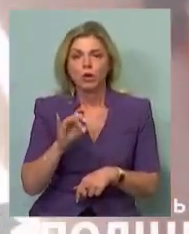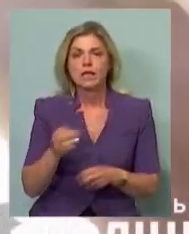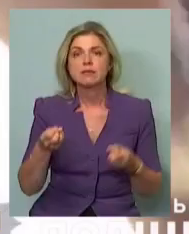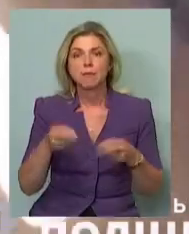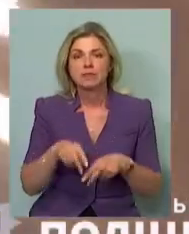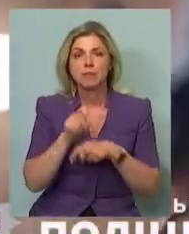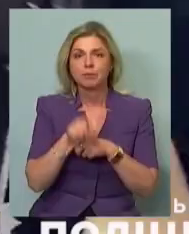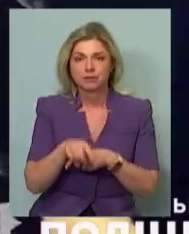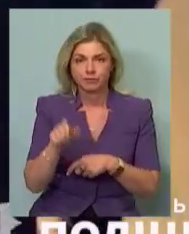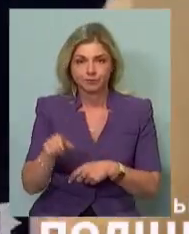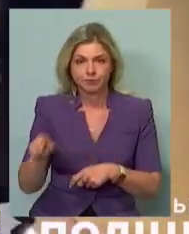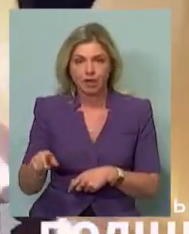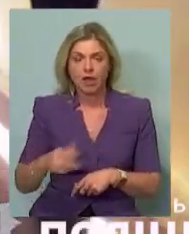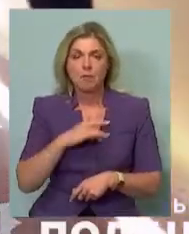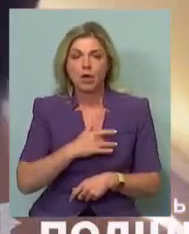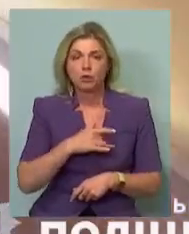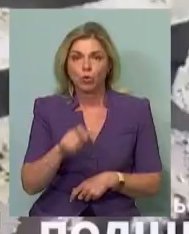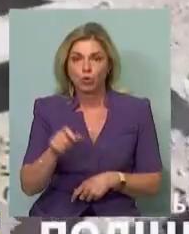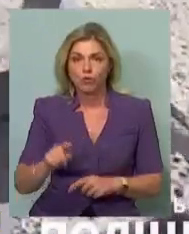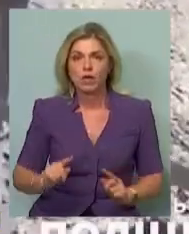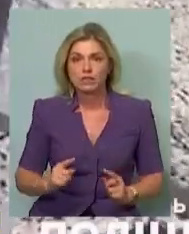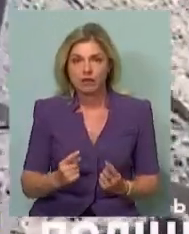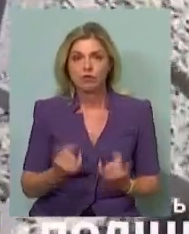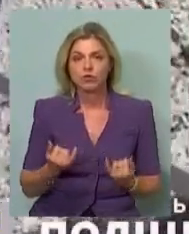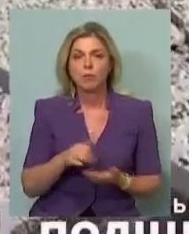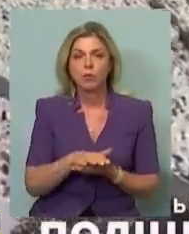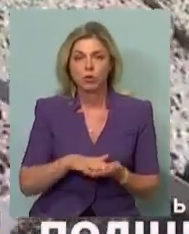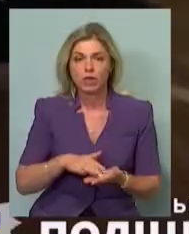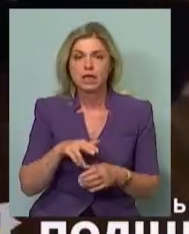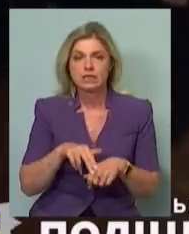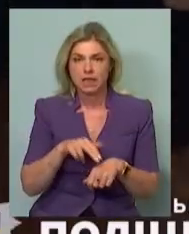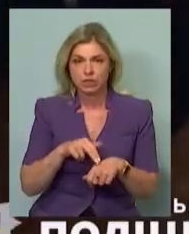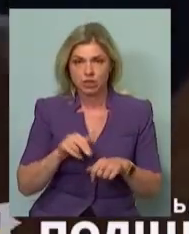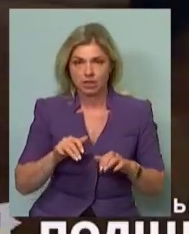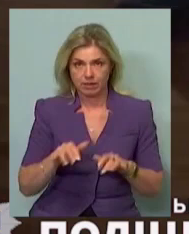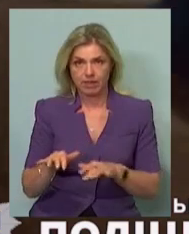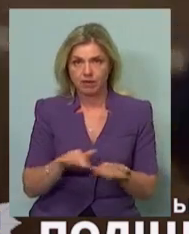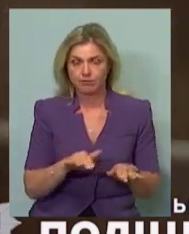спецпризначенці. Підозрюваних затримали. Тривають слідчі дії.